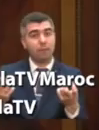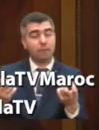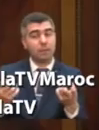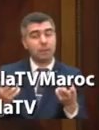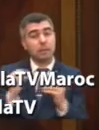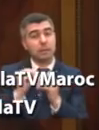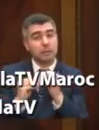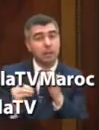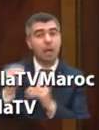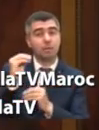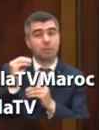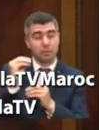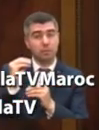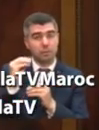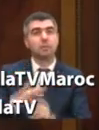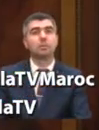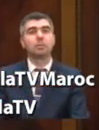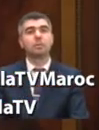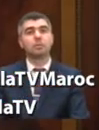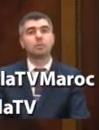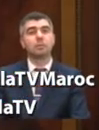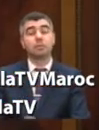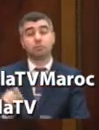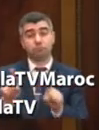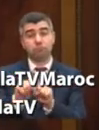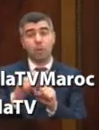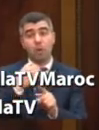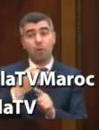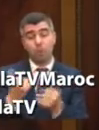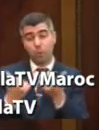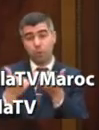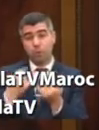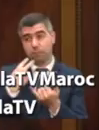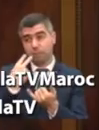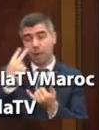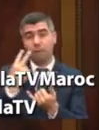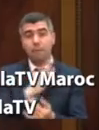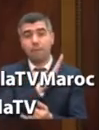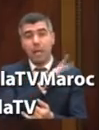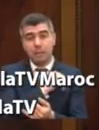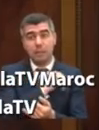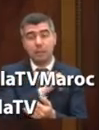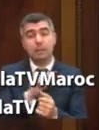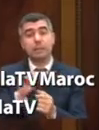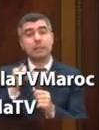التصعيد والتسارع، خاصة وأن حالة الاحتقان في تزايد مستمر بسبب